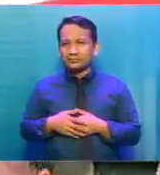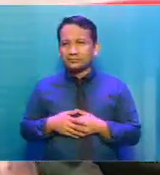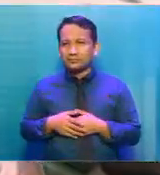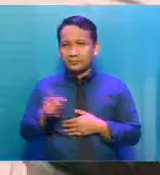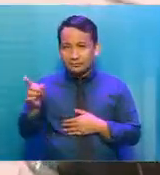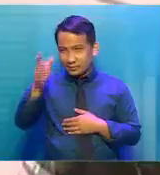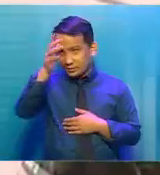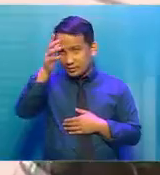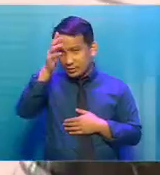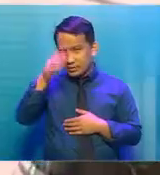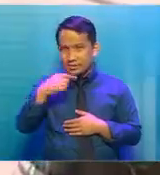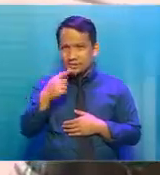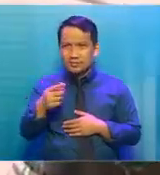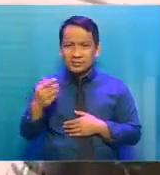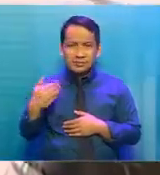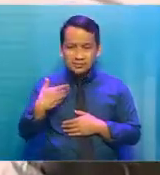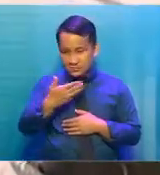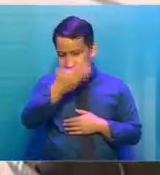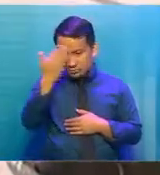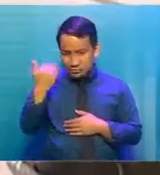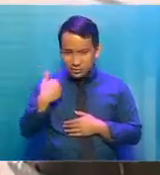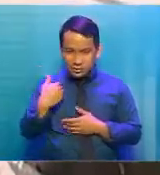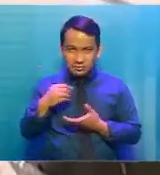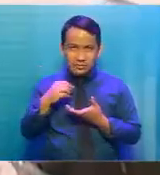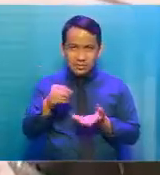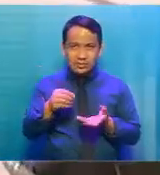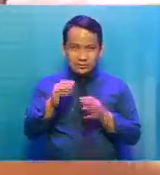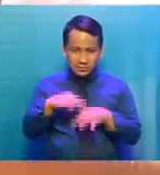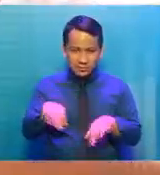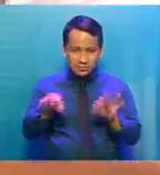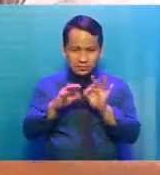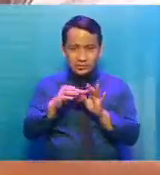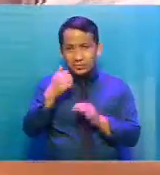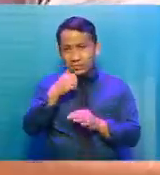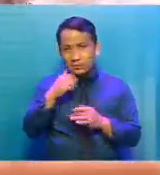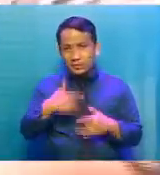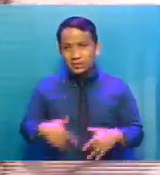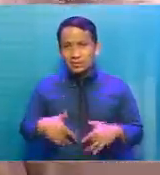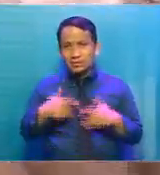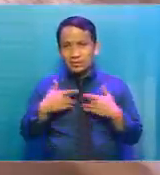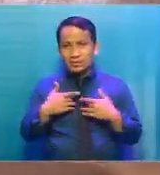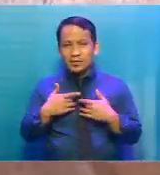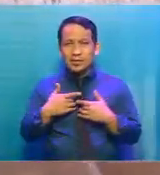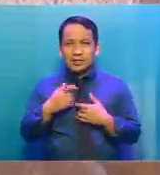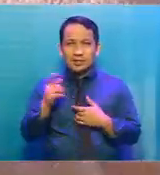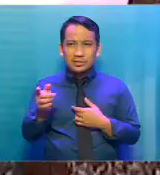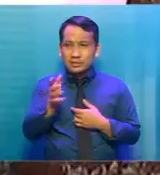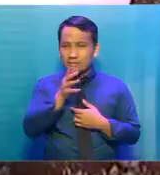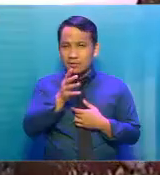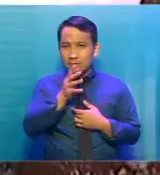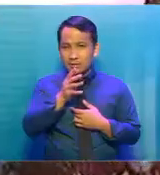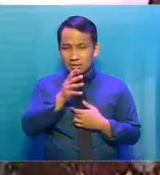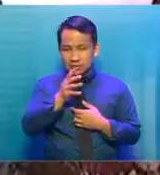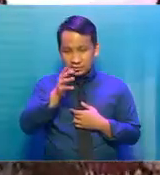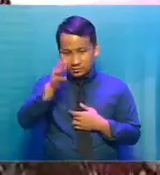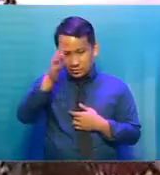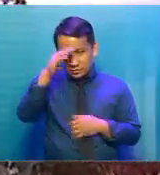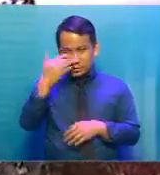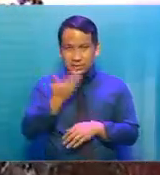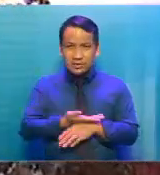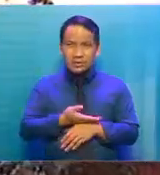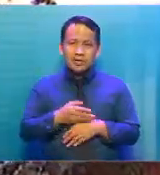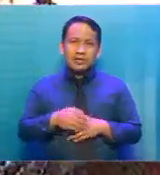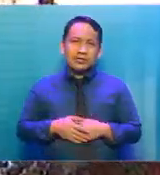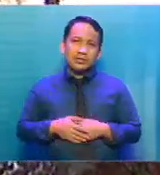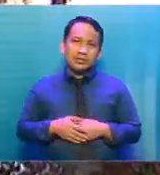Si Tatay Brian naman di nakalimot na bilhan ng rosa sa mga importanteng babae sa kanyang buhay. Ang kanyang ina, asawa at anak. Siyempre, di